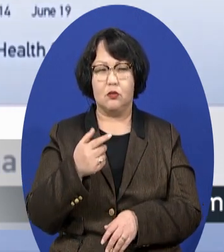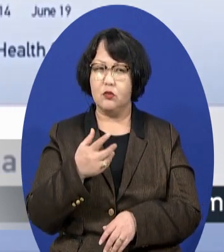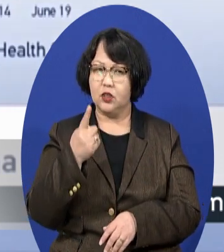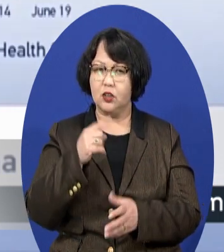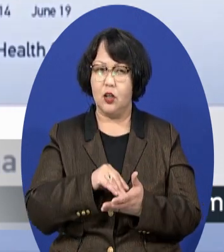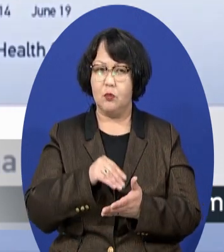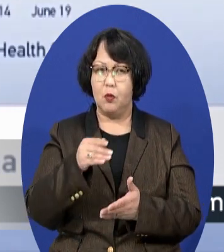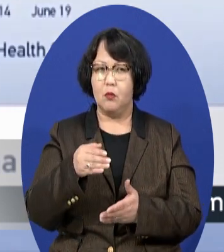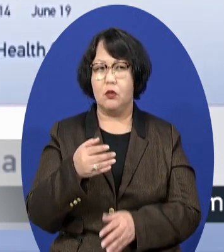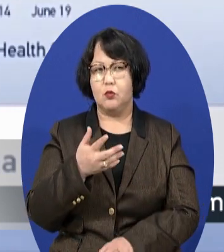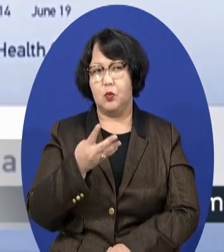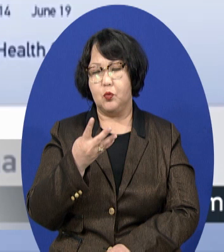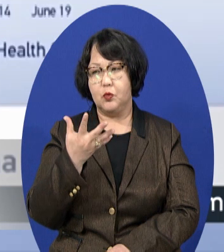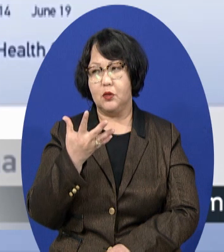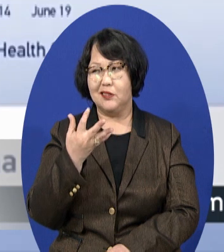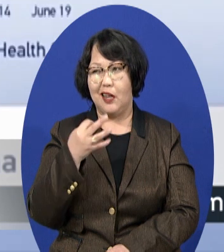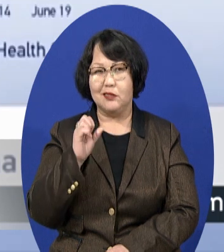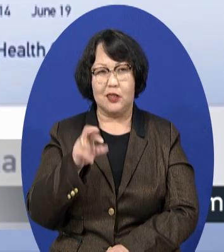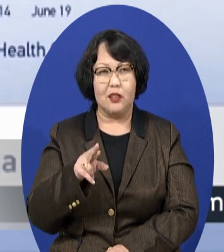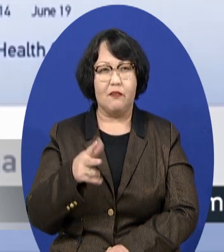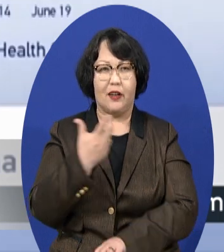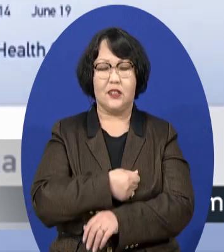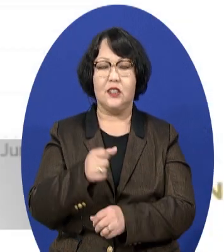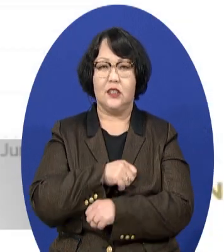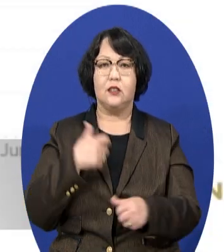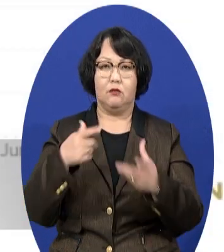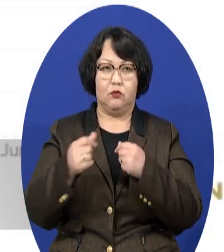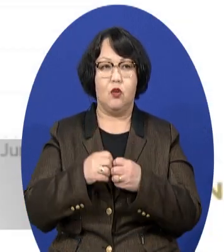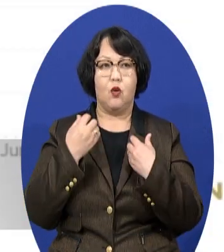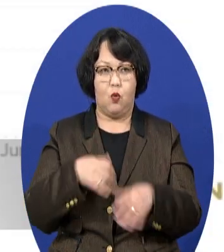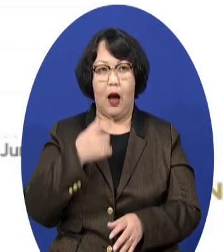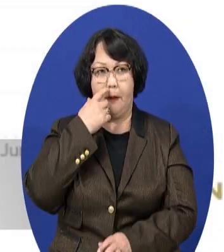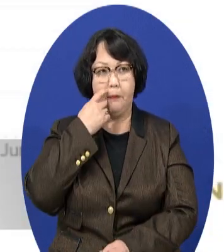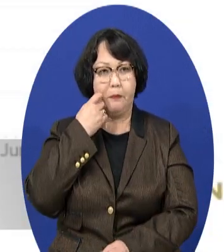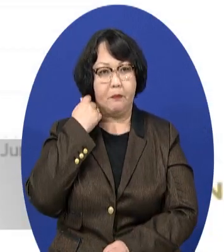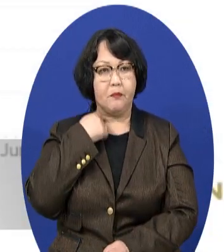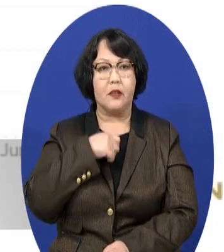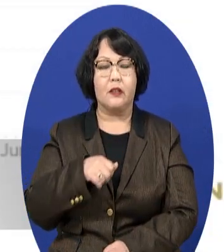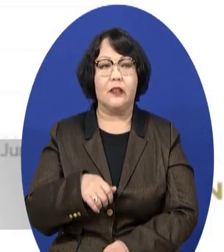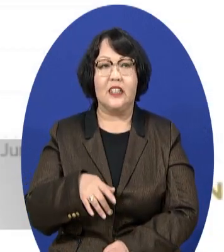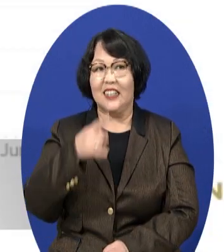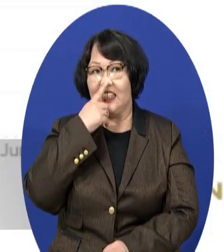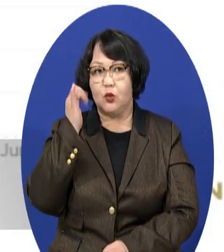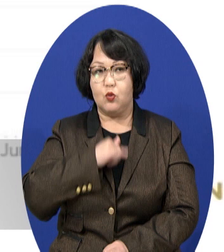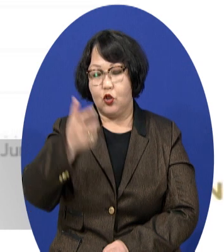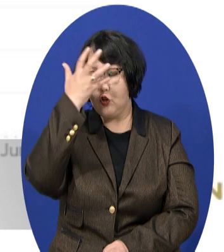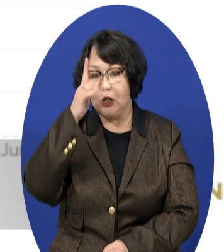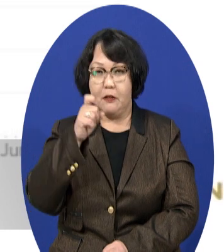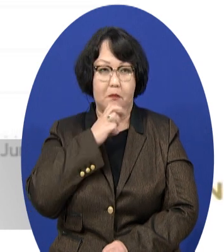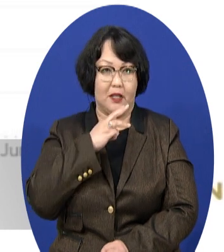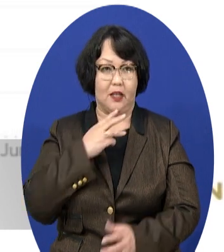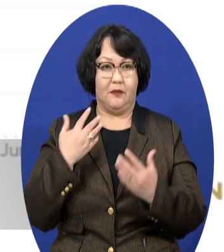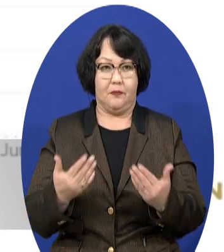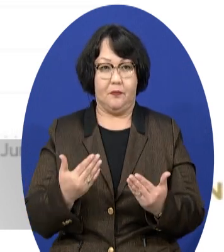вакциныг иргэдэд тариад байгаа талаар албыйсоор зарлсан байна. За тэгэхээр хятадын төрийн хэвлэл болох